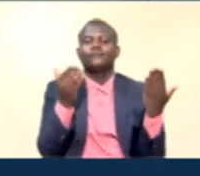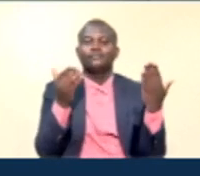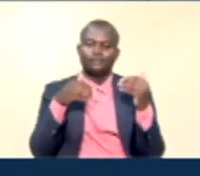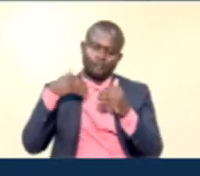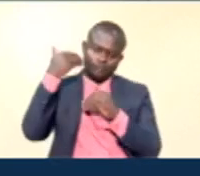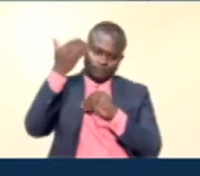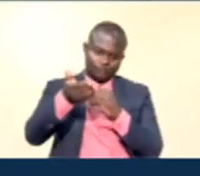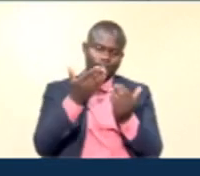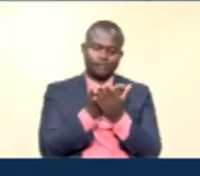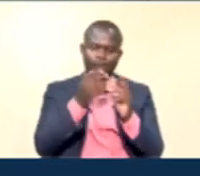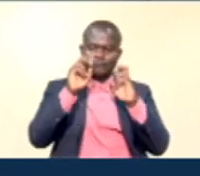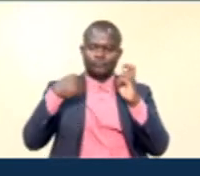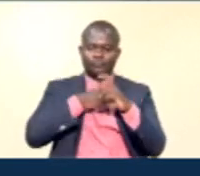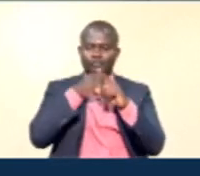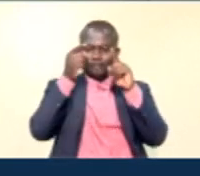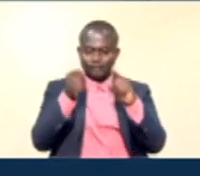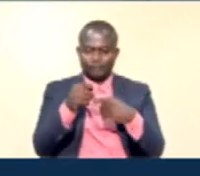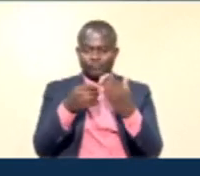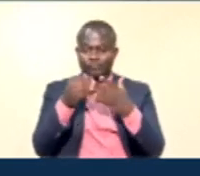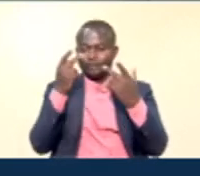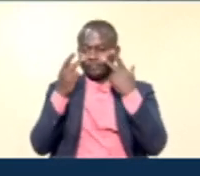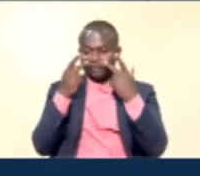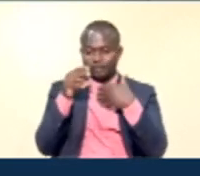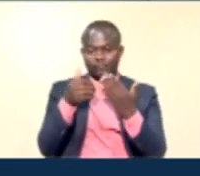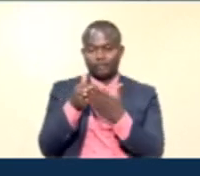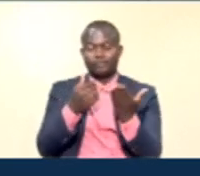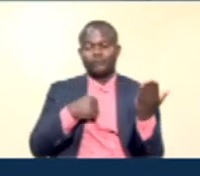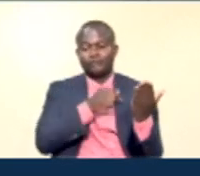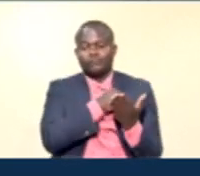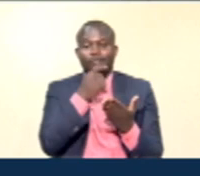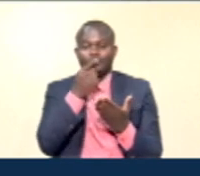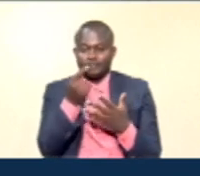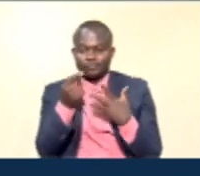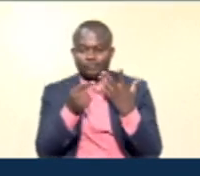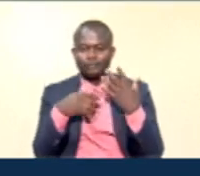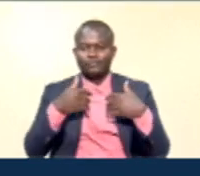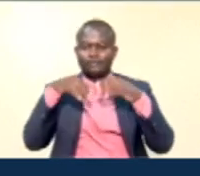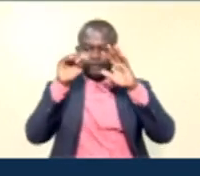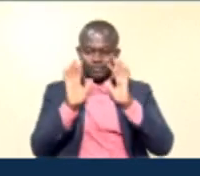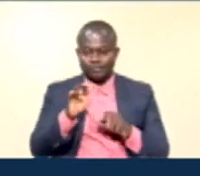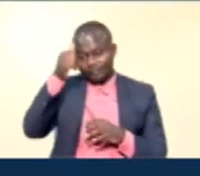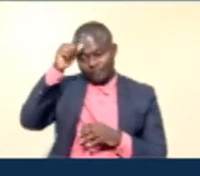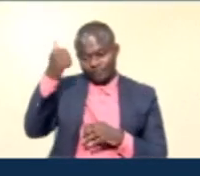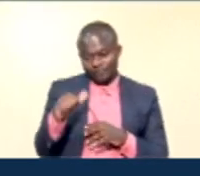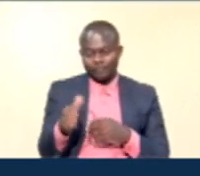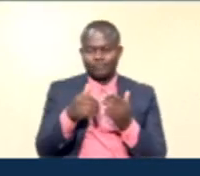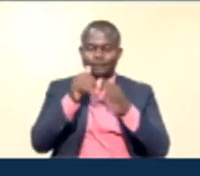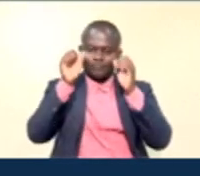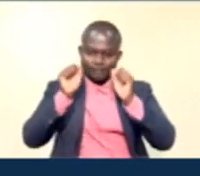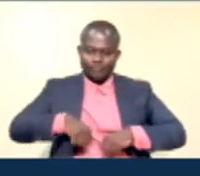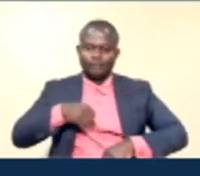nkomeze binsaba ko nza muri studio kumureba nsanga afite ama product arenze n'umuhanga